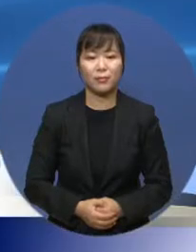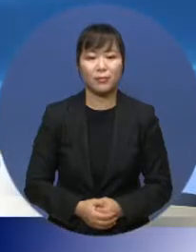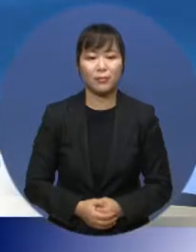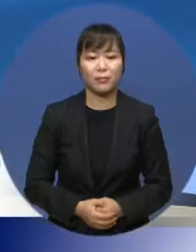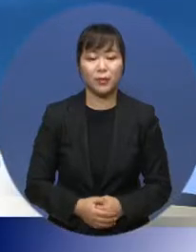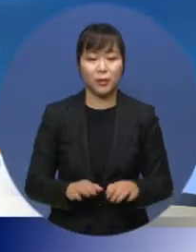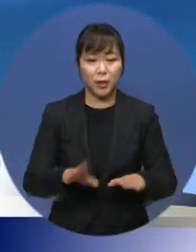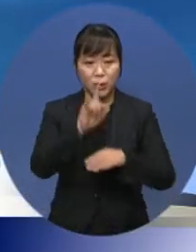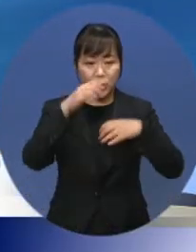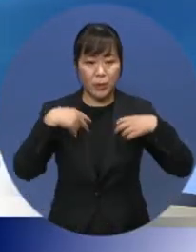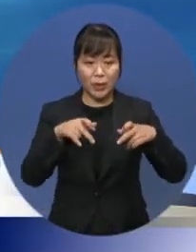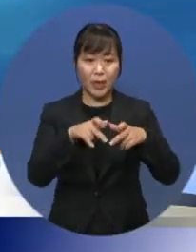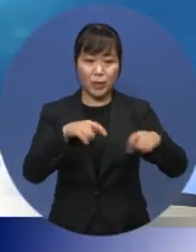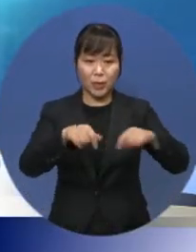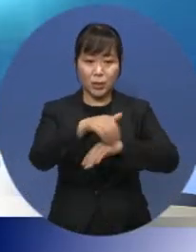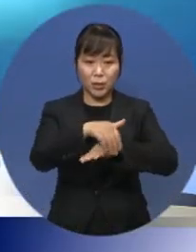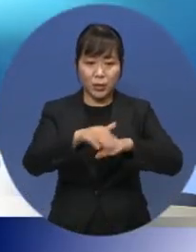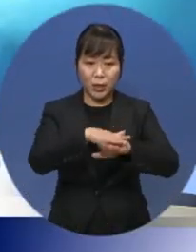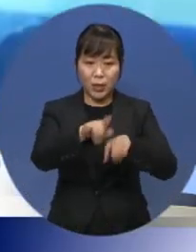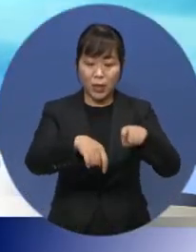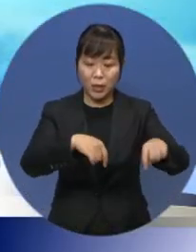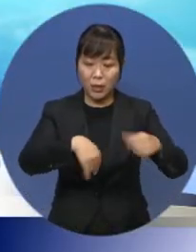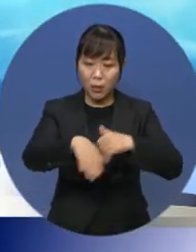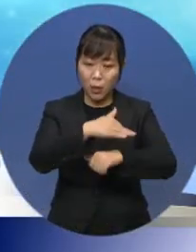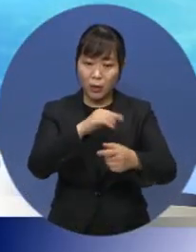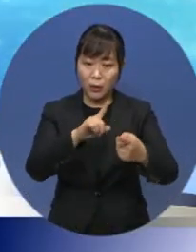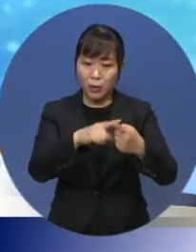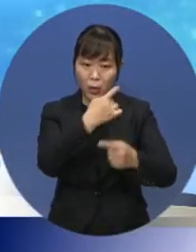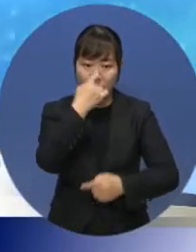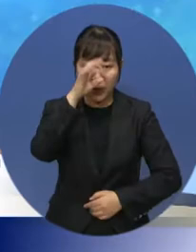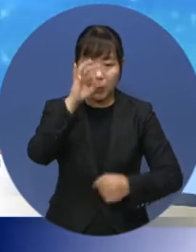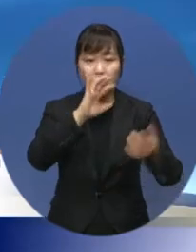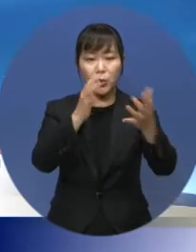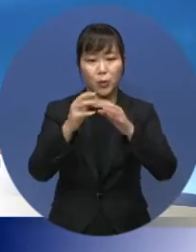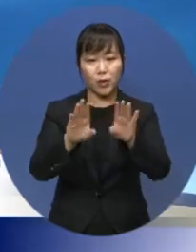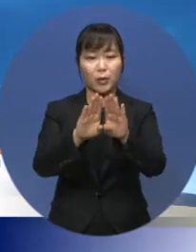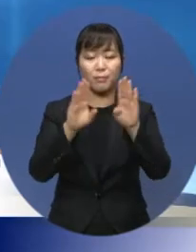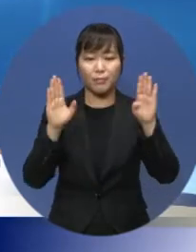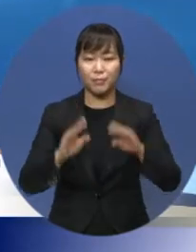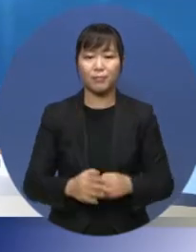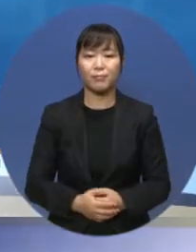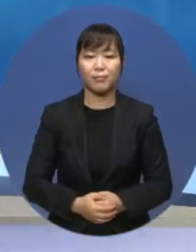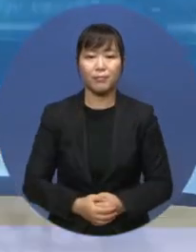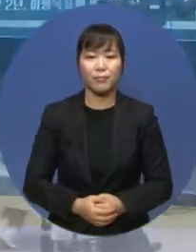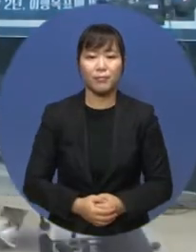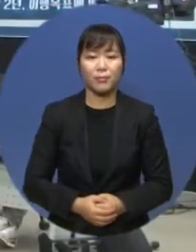현 정부의 장애인 정책 이행 정도에 대해 짚어보는 토론회장이 열렸습니다.